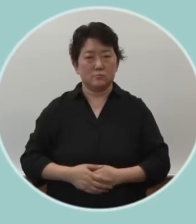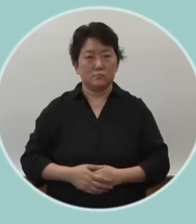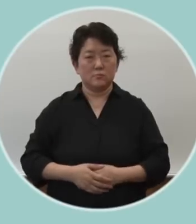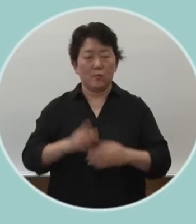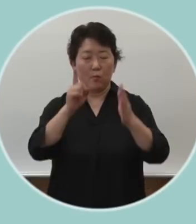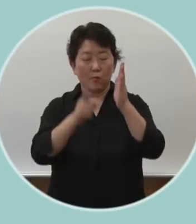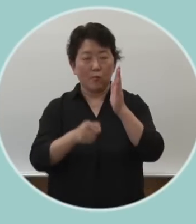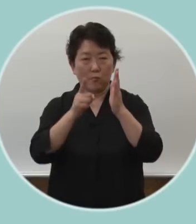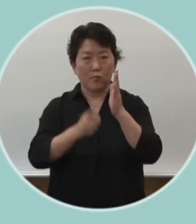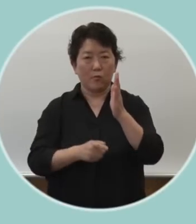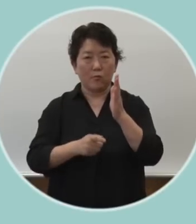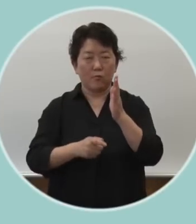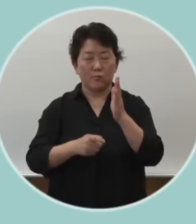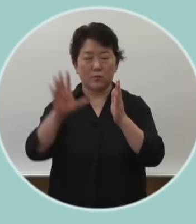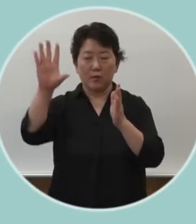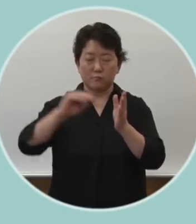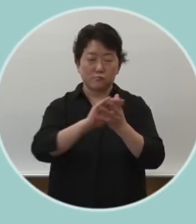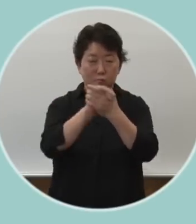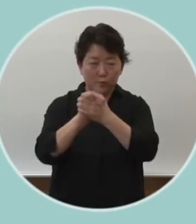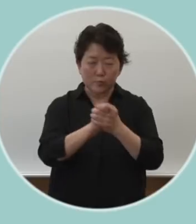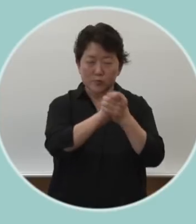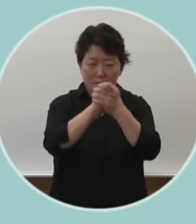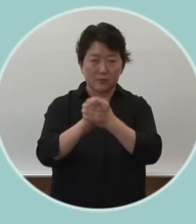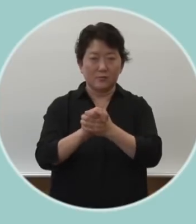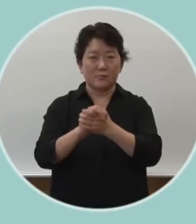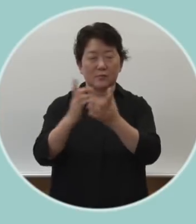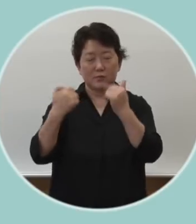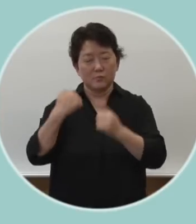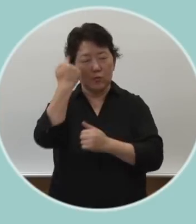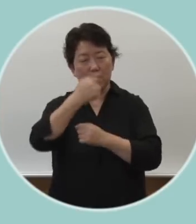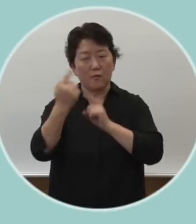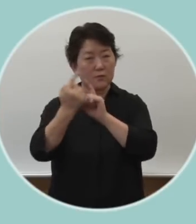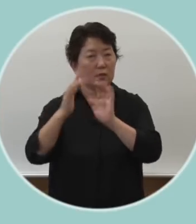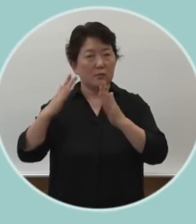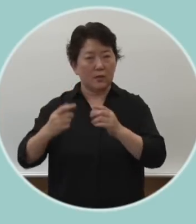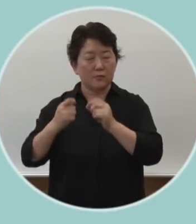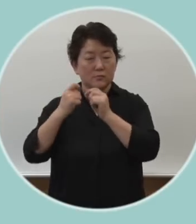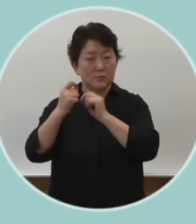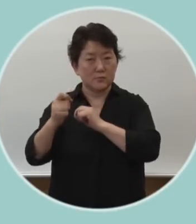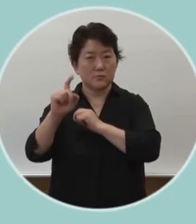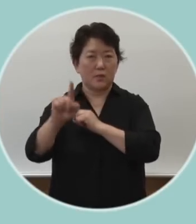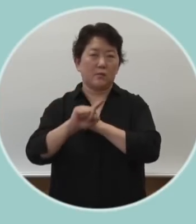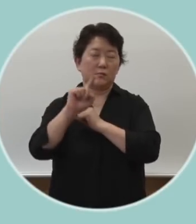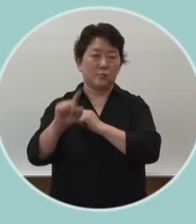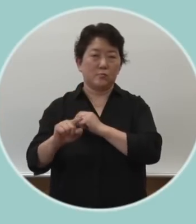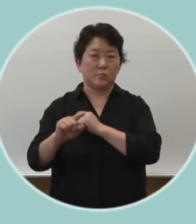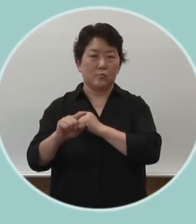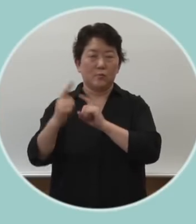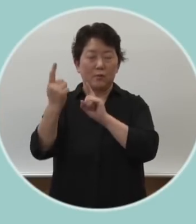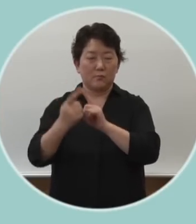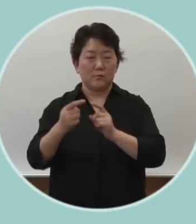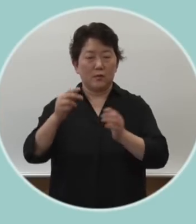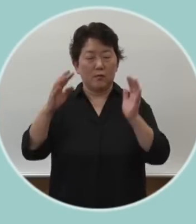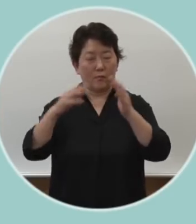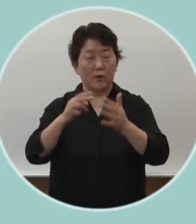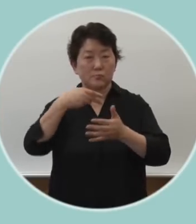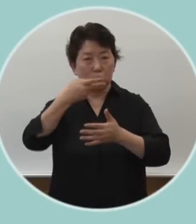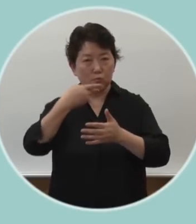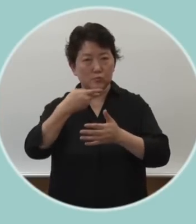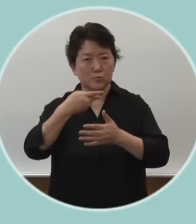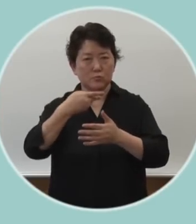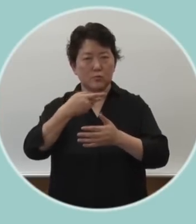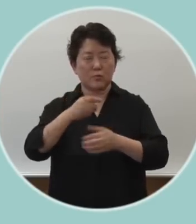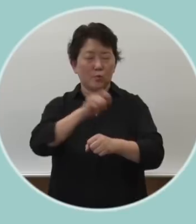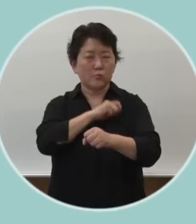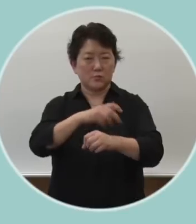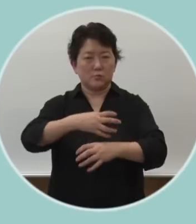お盆で帰省した友人や普段顔を合わせない親族等との会食は特に注意